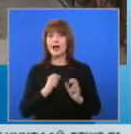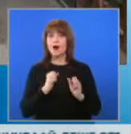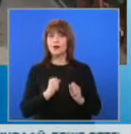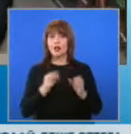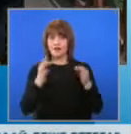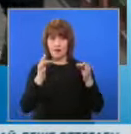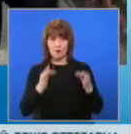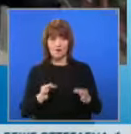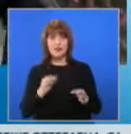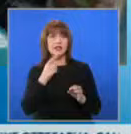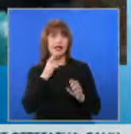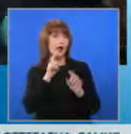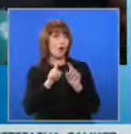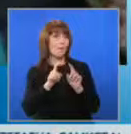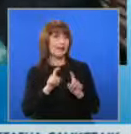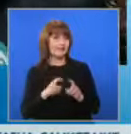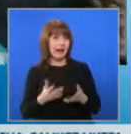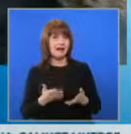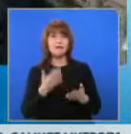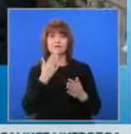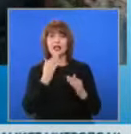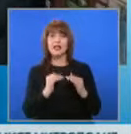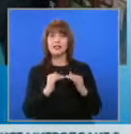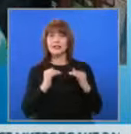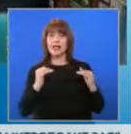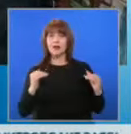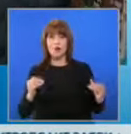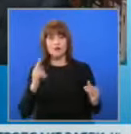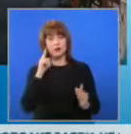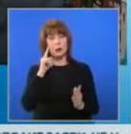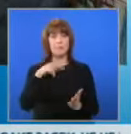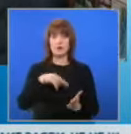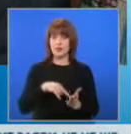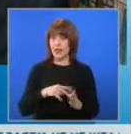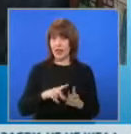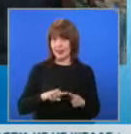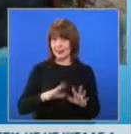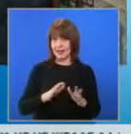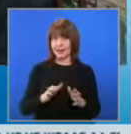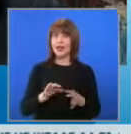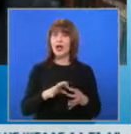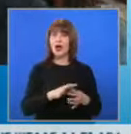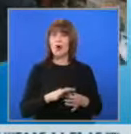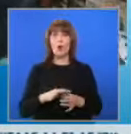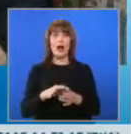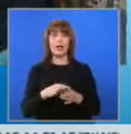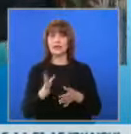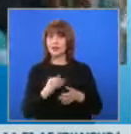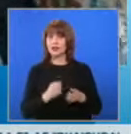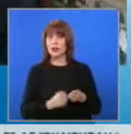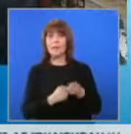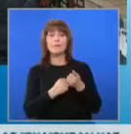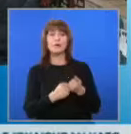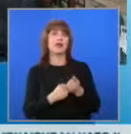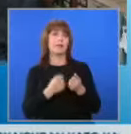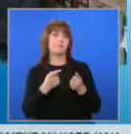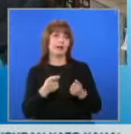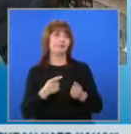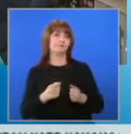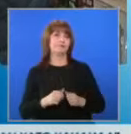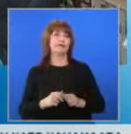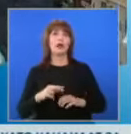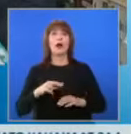следващите часове и официално становище и позиция дали съответно коалицията ще подкрепи проекто кабинета на Мария